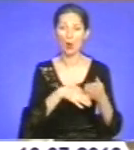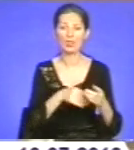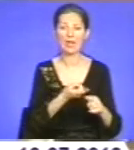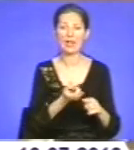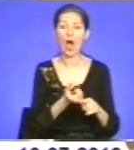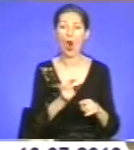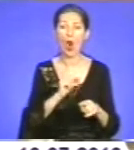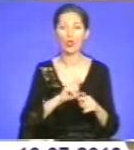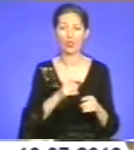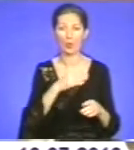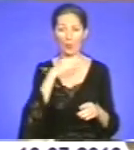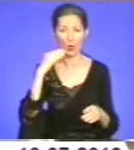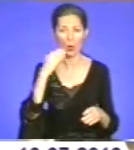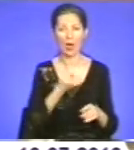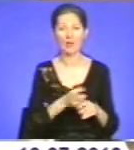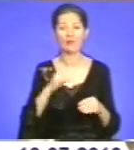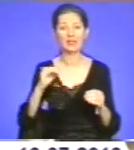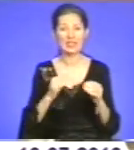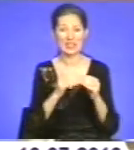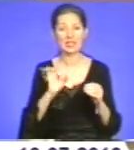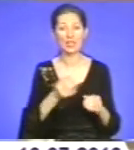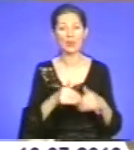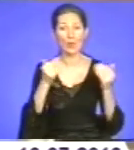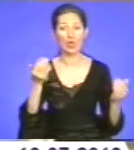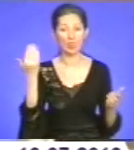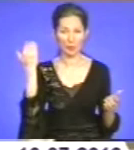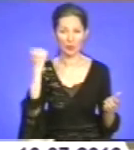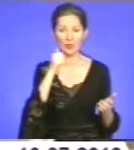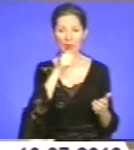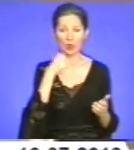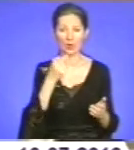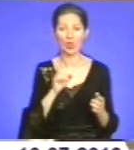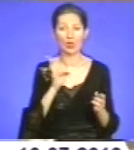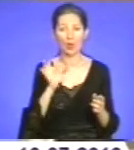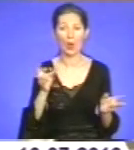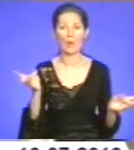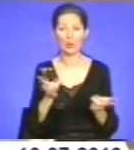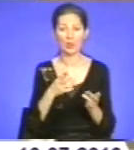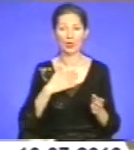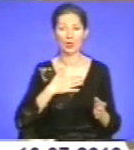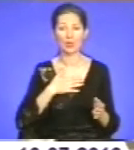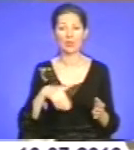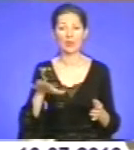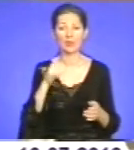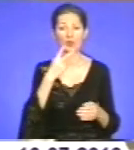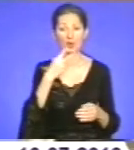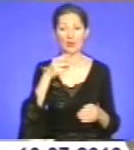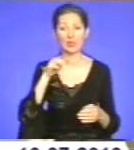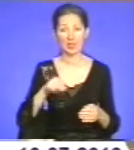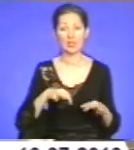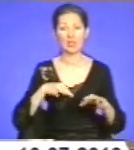десятки разів більше, ніж за всі предыдущі роки. Однако и потребность у нас всего где-то порядка 20 тысяч